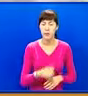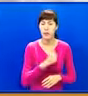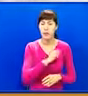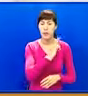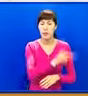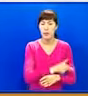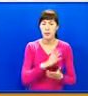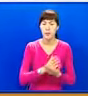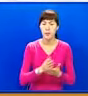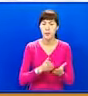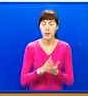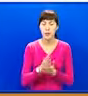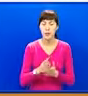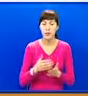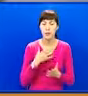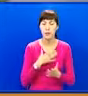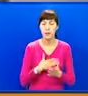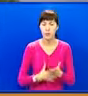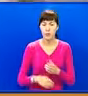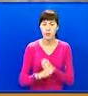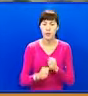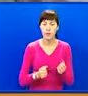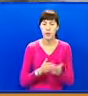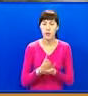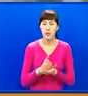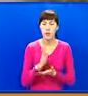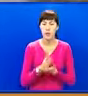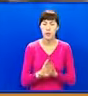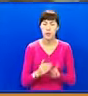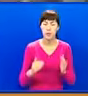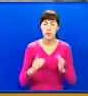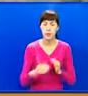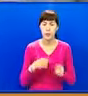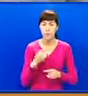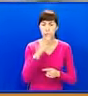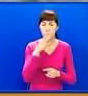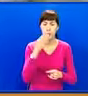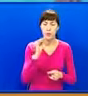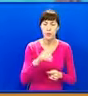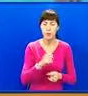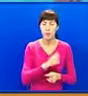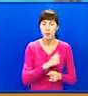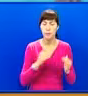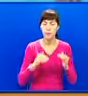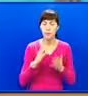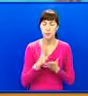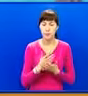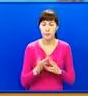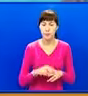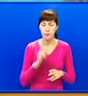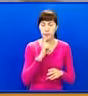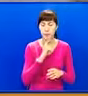болудың бір көрсеткіші қызметкерлердің алаңсыз қызмет етуінің бір кепілі баспана. Бұйырса, келесі жылдың өзінде 4000-ға жуық әскери үйлі болады. Бұл бір